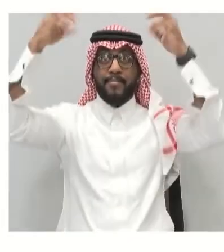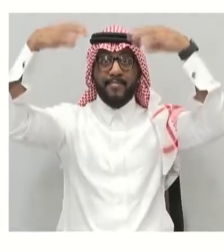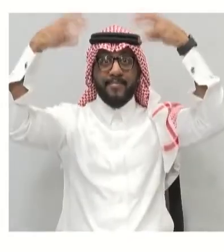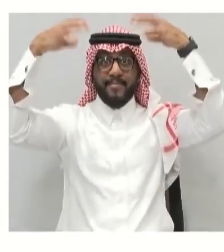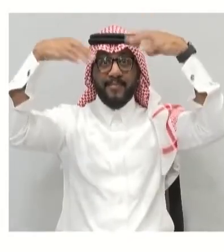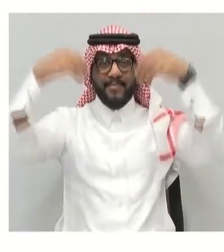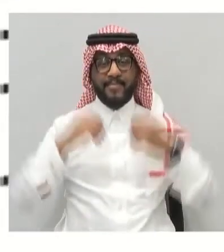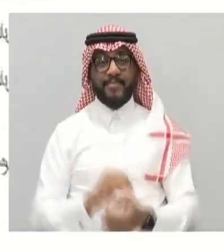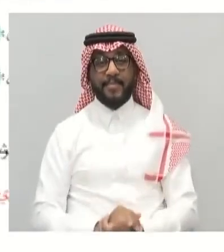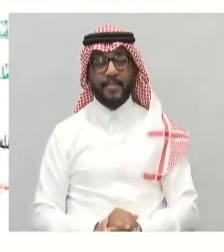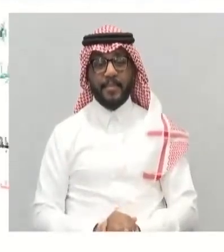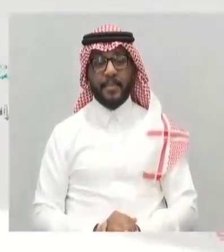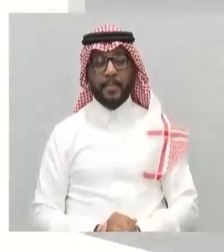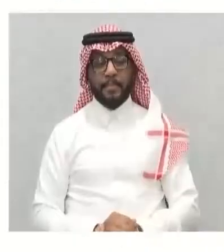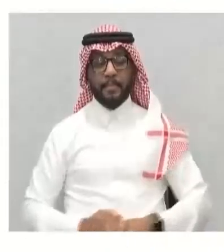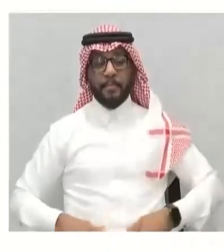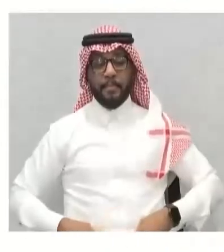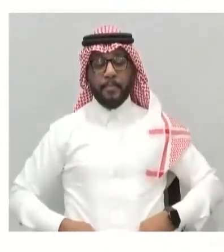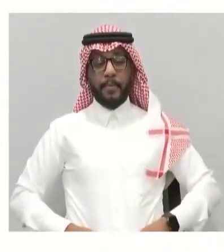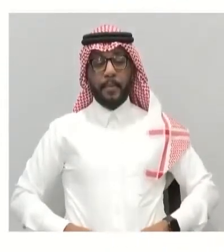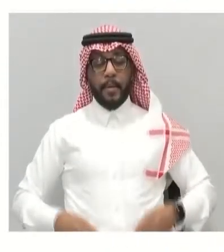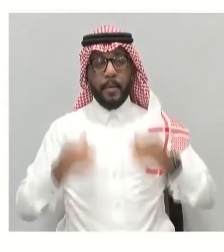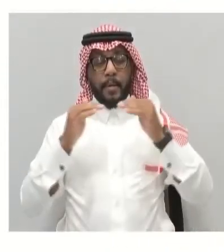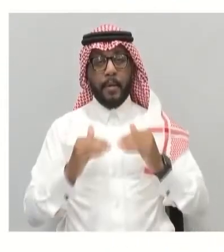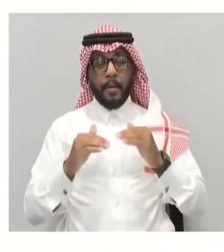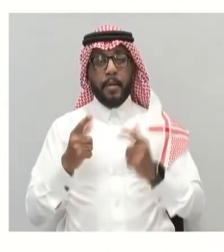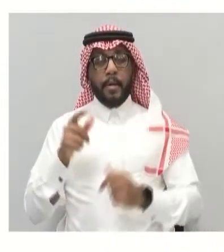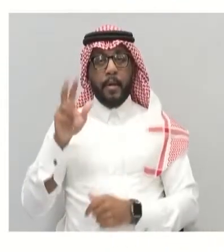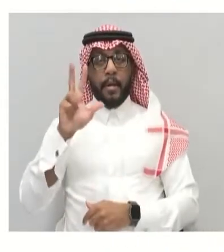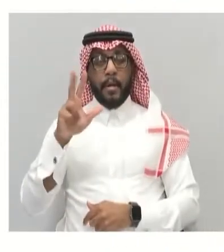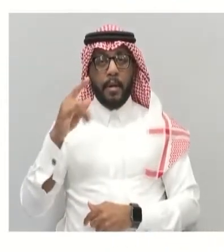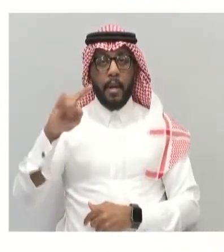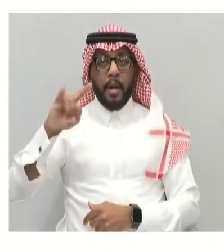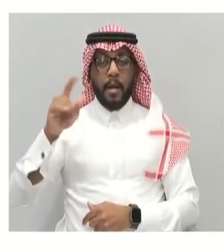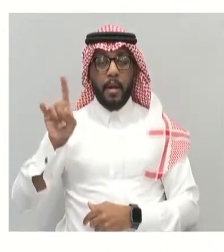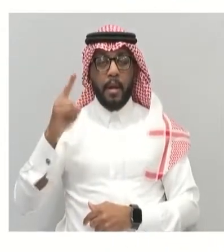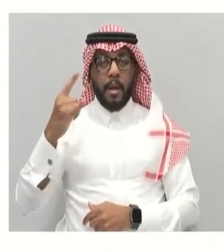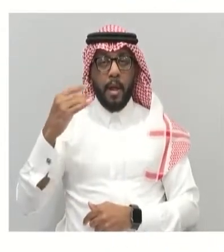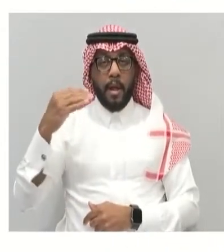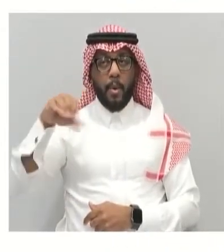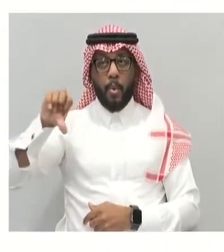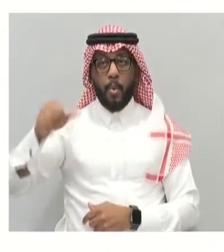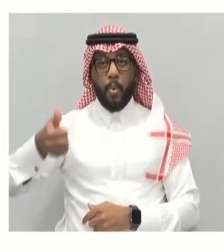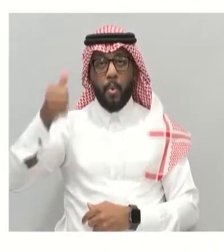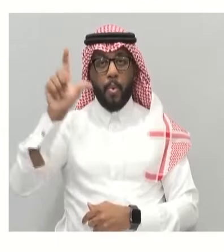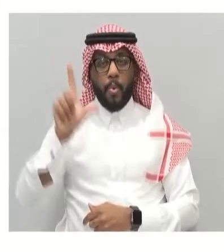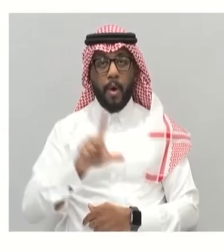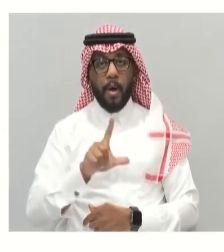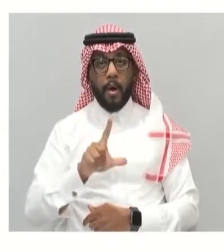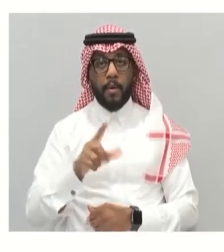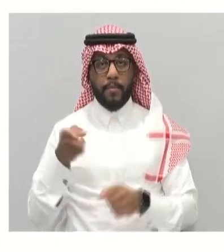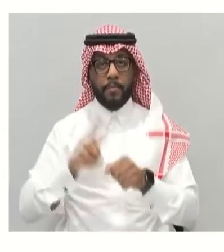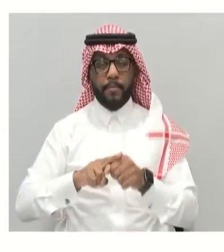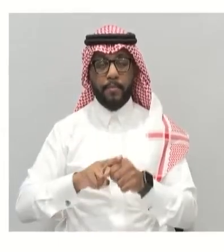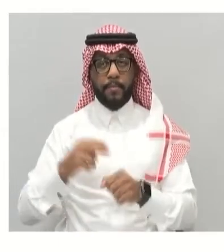خراجك ماذا يريد من خلال هذه الامثله يقول استخرج الاحوال من الامثله السابقه واكمل الفراغات